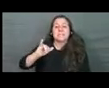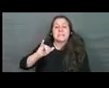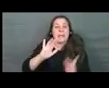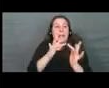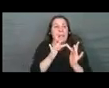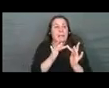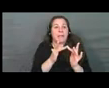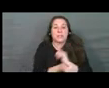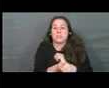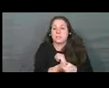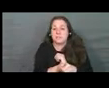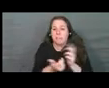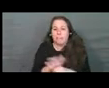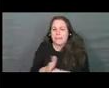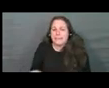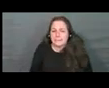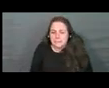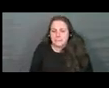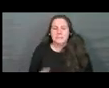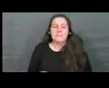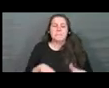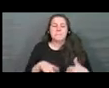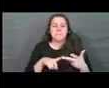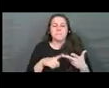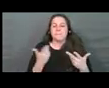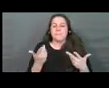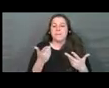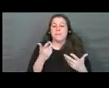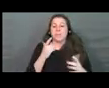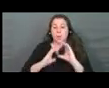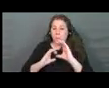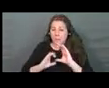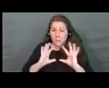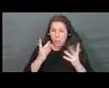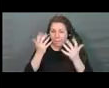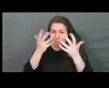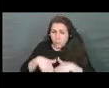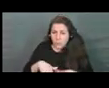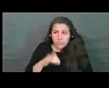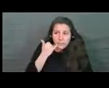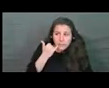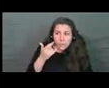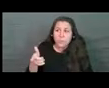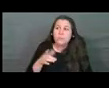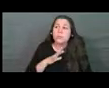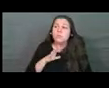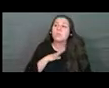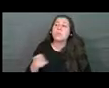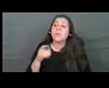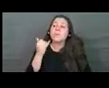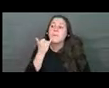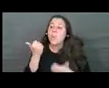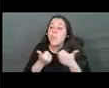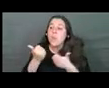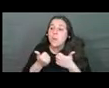suffisant. Qu'est-ce qu'il y en est de la des communications? Le téléphone. OK, quel téléphone tu vas utiliser?